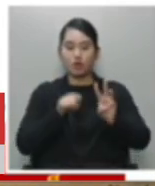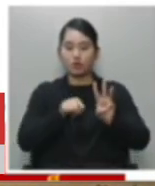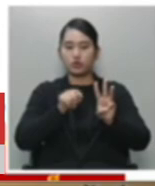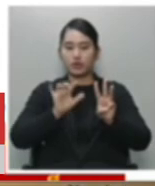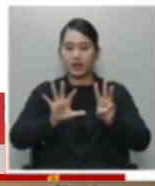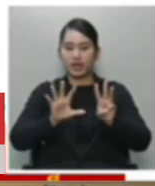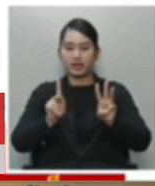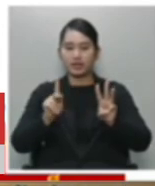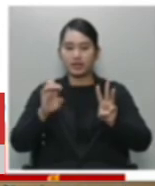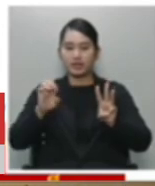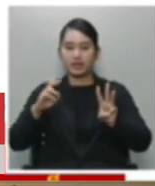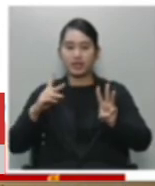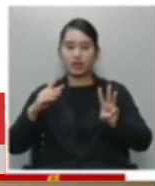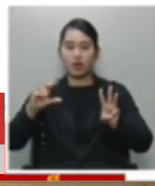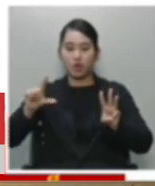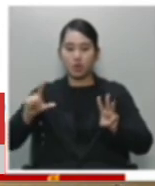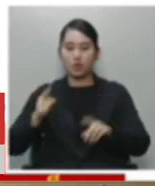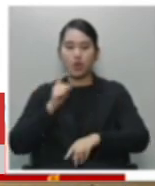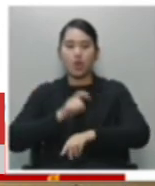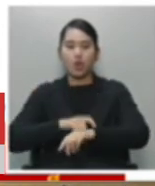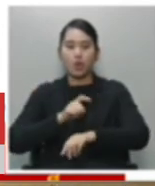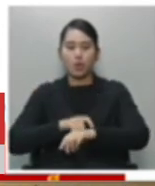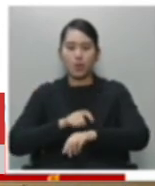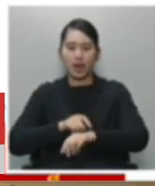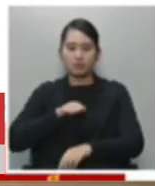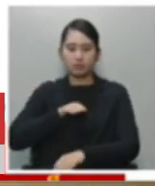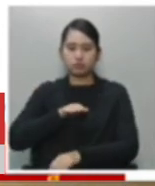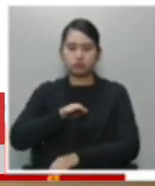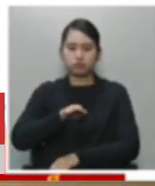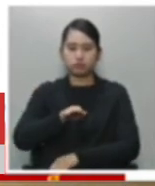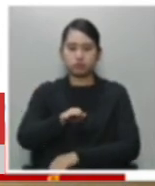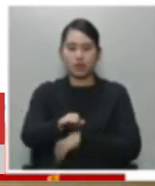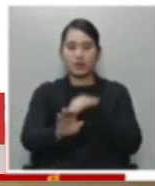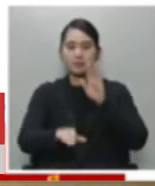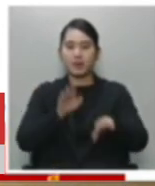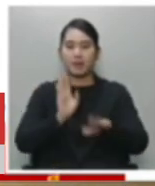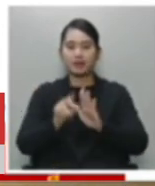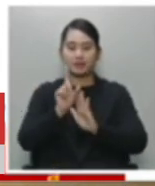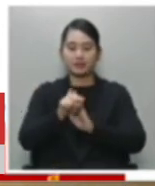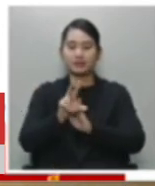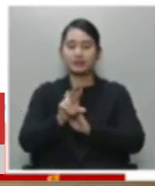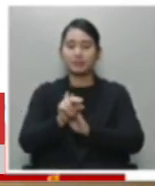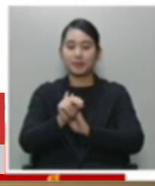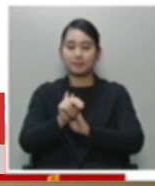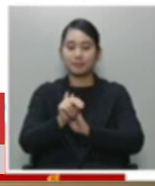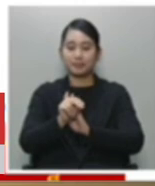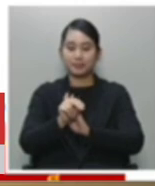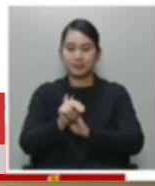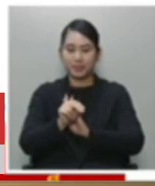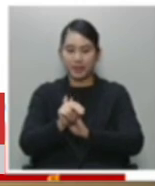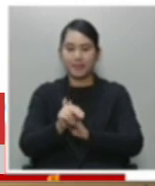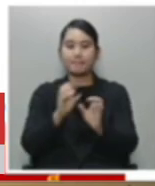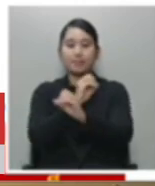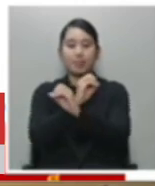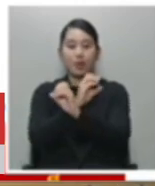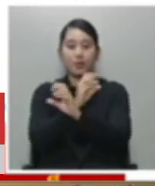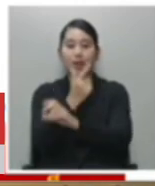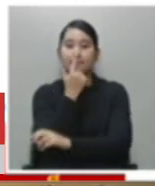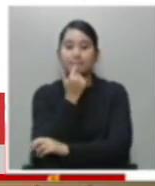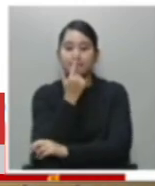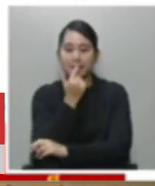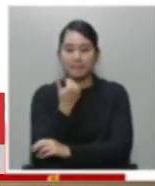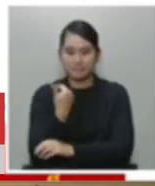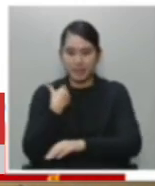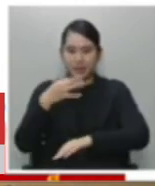ใช้เวลาเดินทางผมไปทดสอบด้วยตัวเองประมาณ30นาทีมีไฟแดงอยู่9จุดท่านประธาน